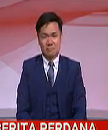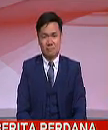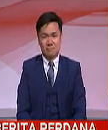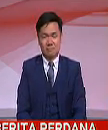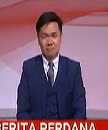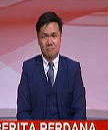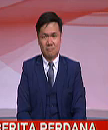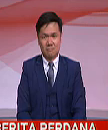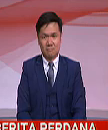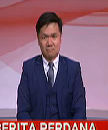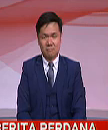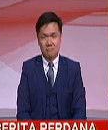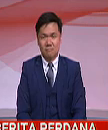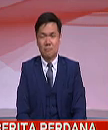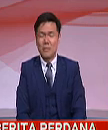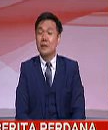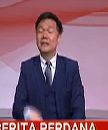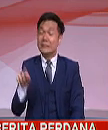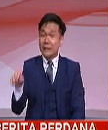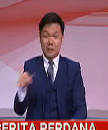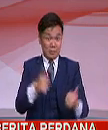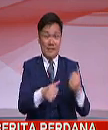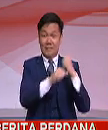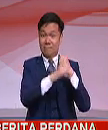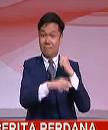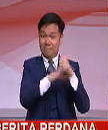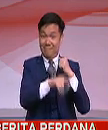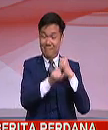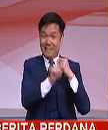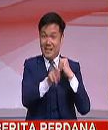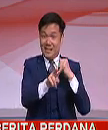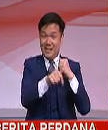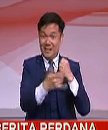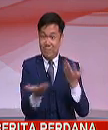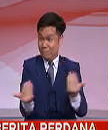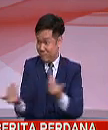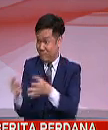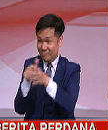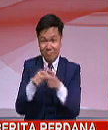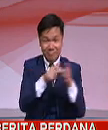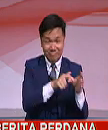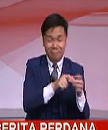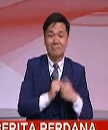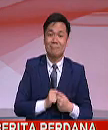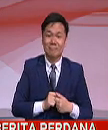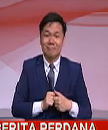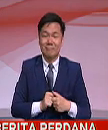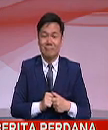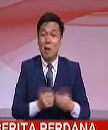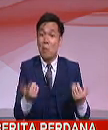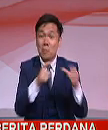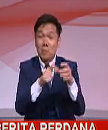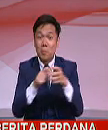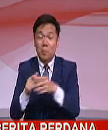Ini salah satu program saja, kita tidak mengharapkan hanya dengan program ini boleh terus menarik, tapi dia boleh